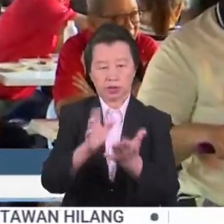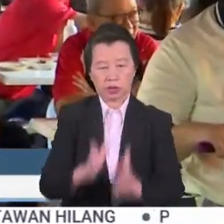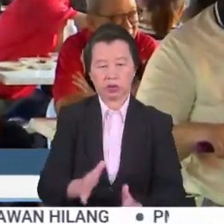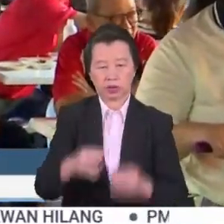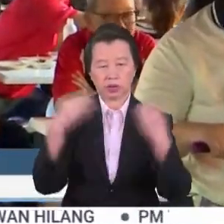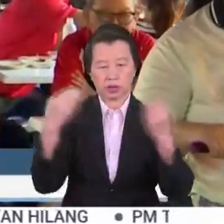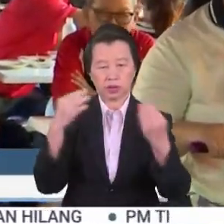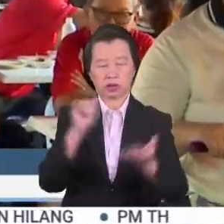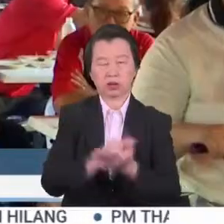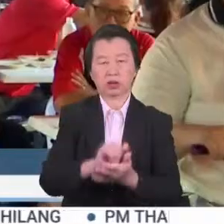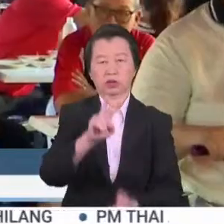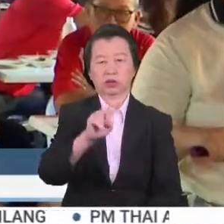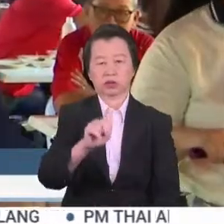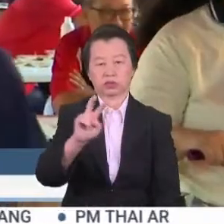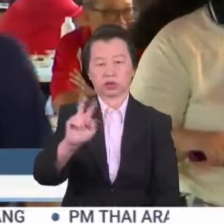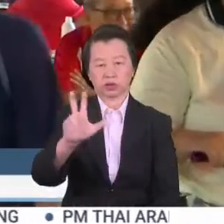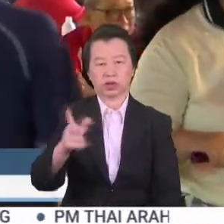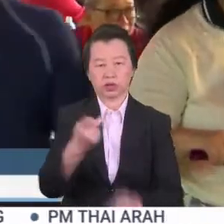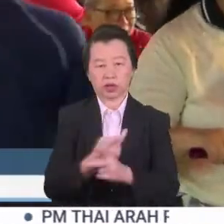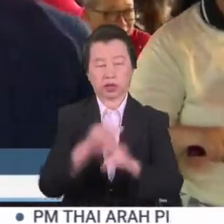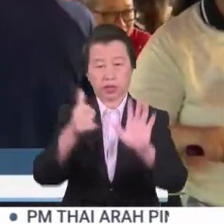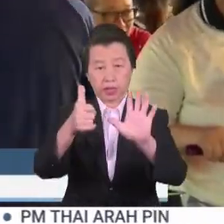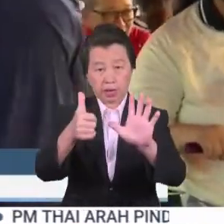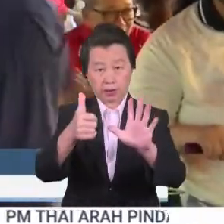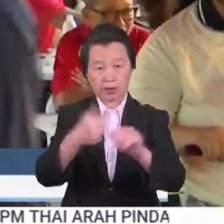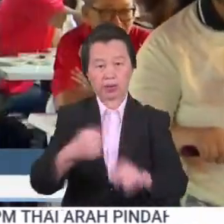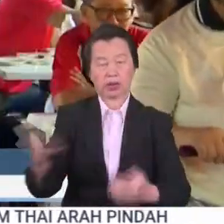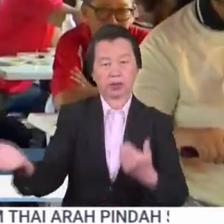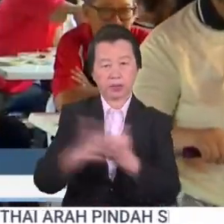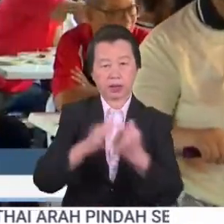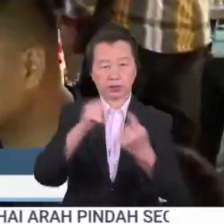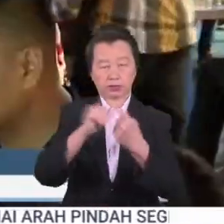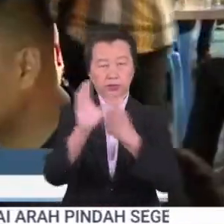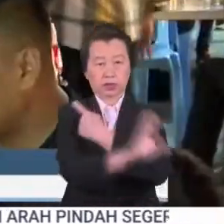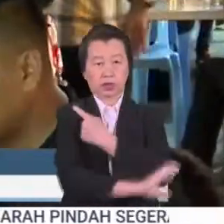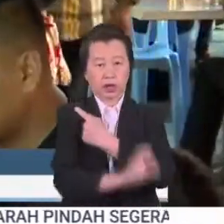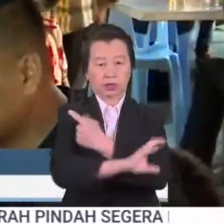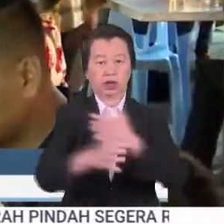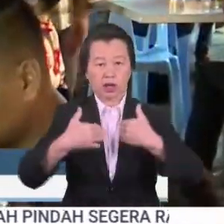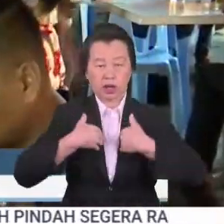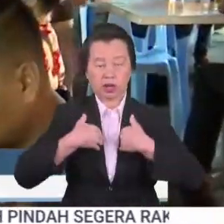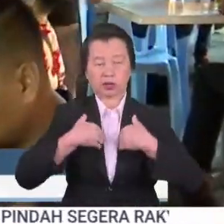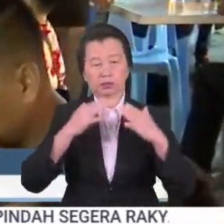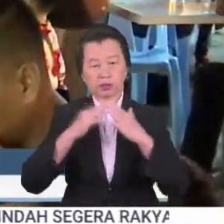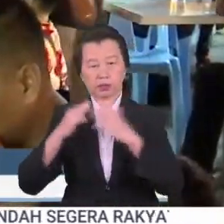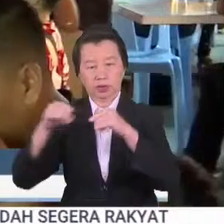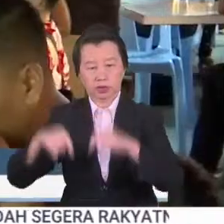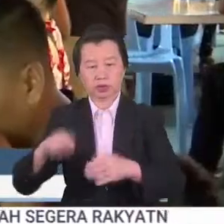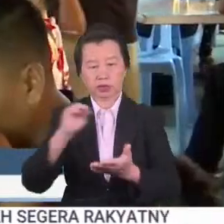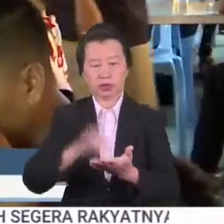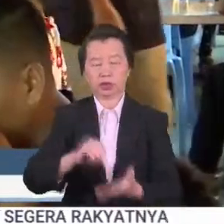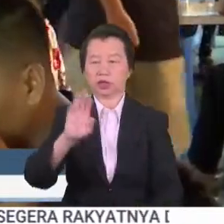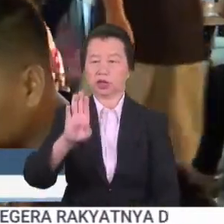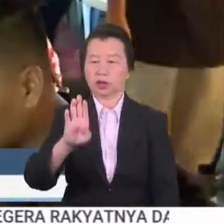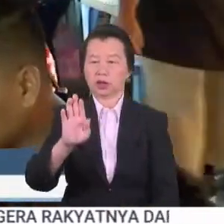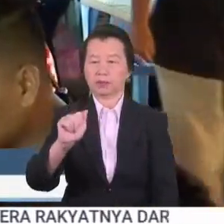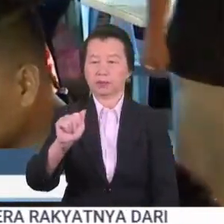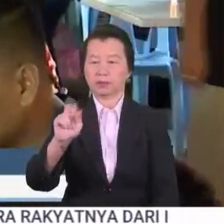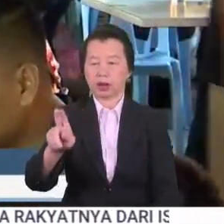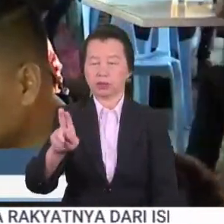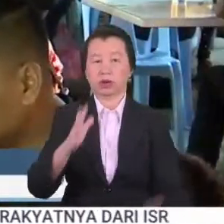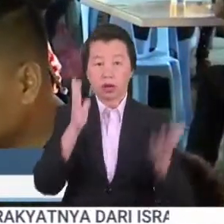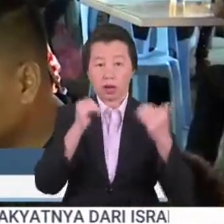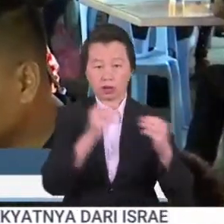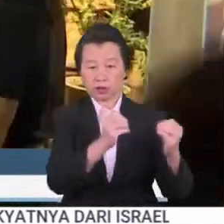festival 2023 edisi keenam bertemakan back to country yang berlangsung di Pekan seniawan di bau sementara itu Miro